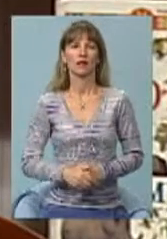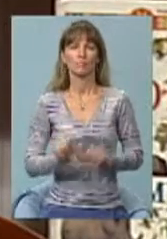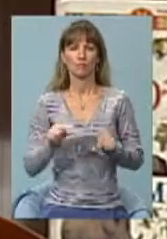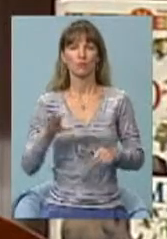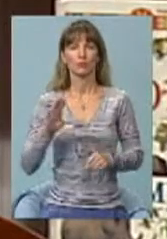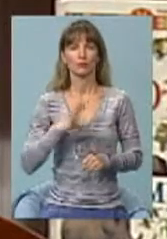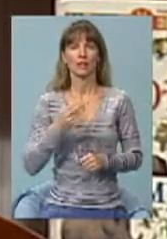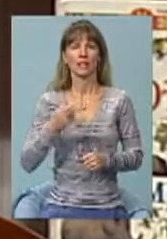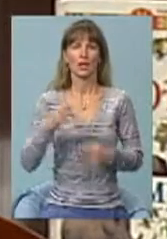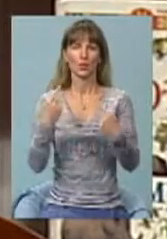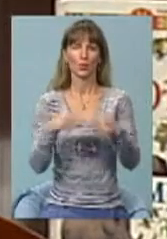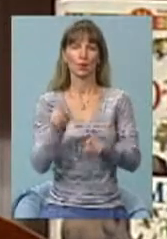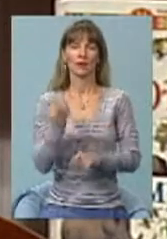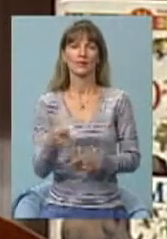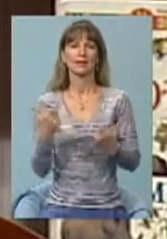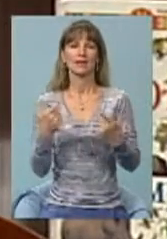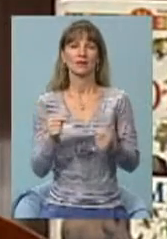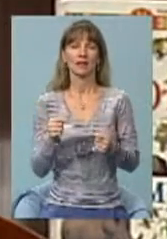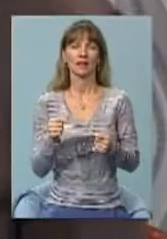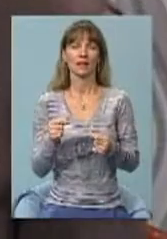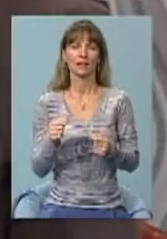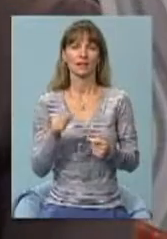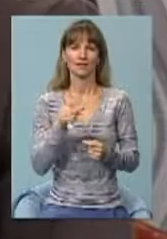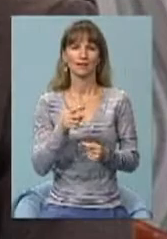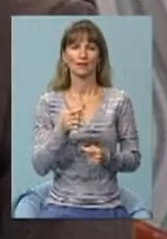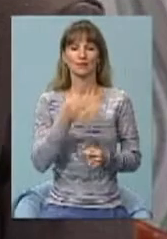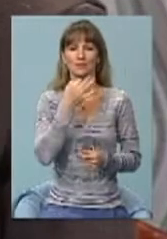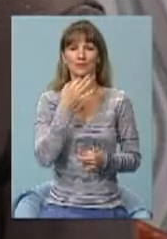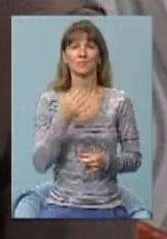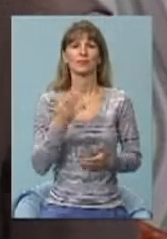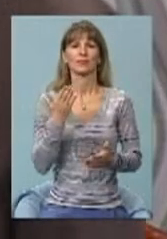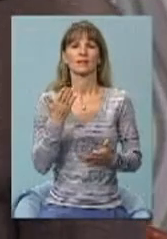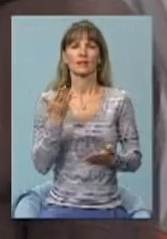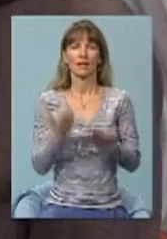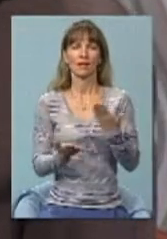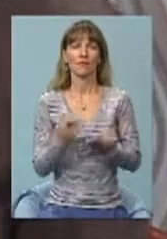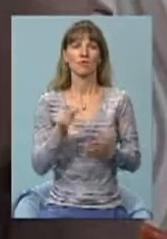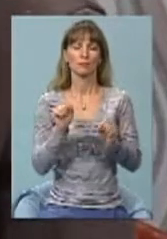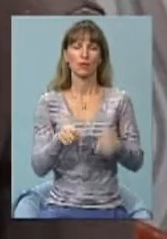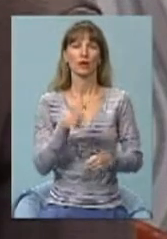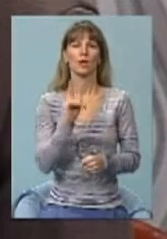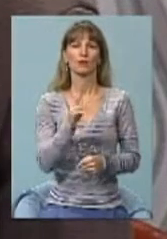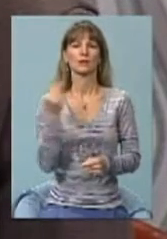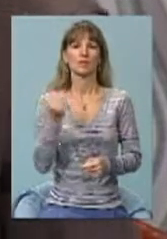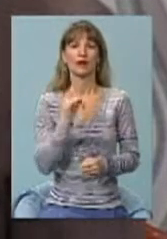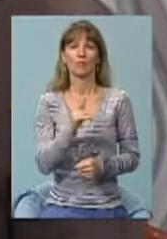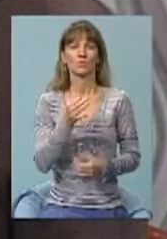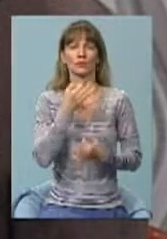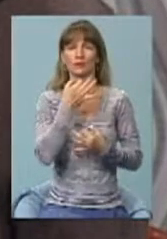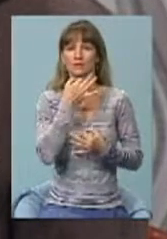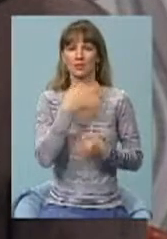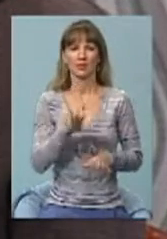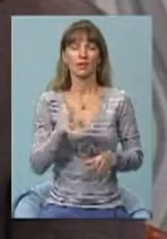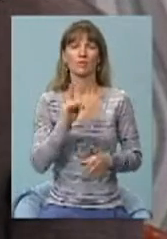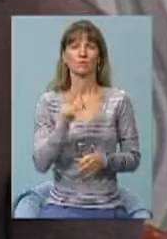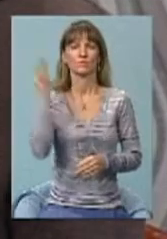інших людей вона фонтан. Можливо, вона і дійсно комусь цікава, а комусь не цікава. А коли ще починаєш